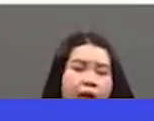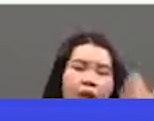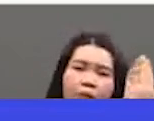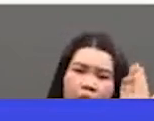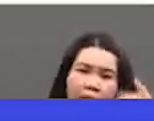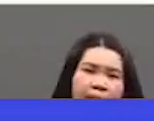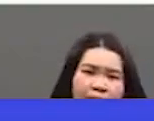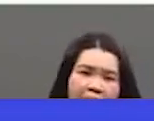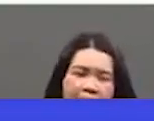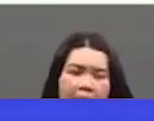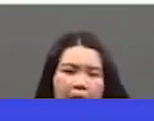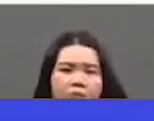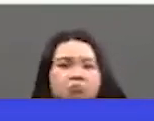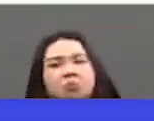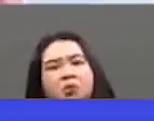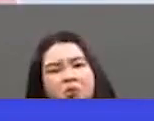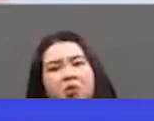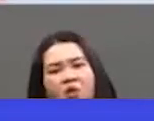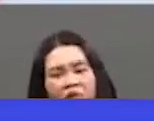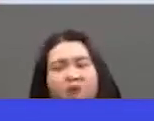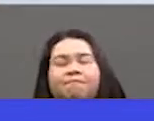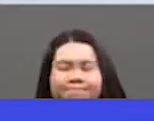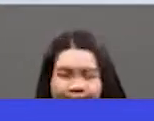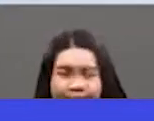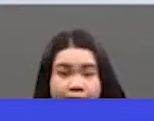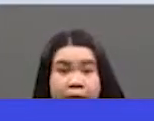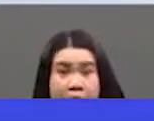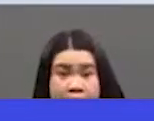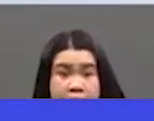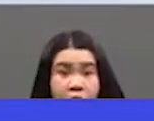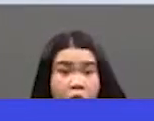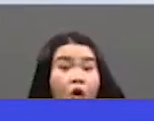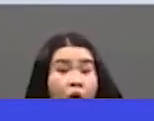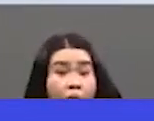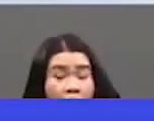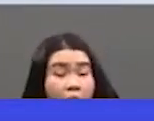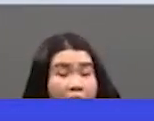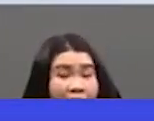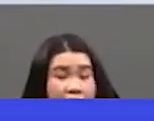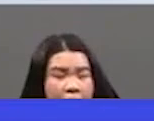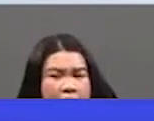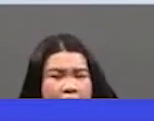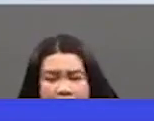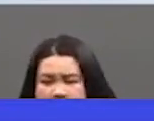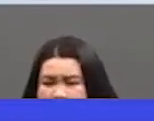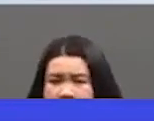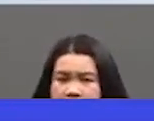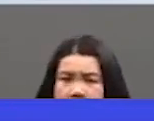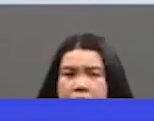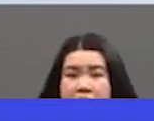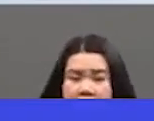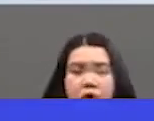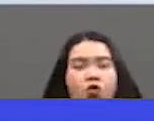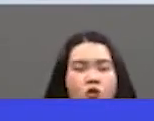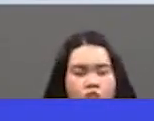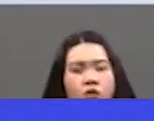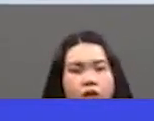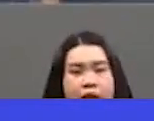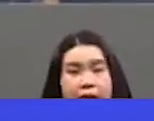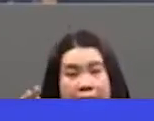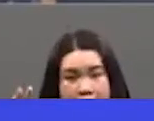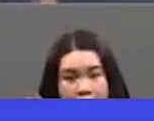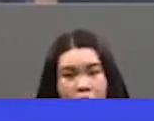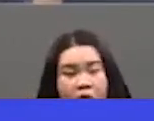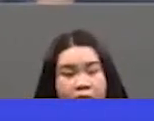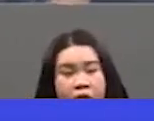ซึ่งก็เรียกว่าเป็นการเรียกเก็บอัตราดอกเบี้ยค่าปรับค่าบริการแล้วก็ค่าธรรมเนียมอื่นใดรวมกันแล้วสูงสุด